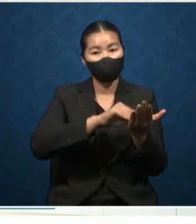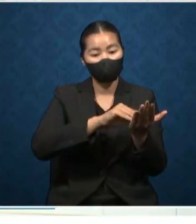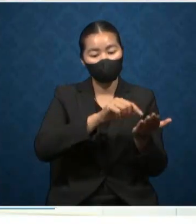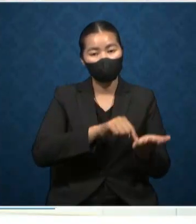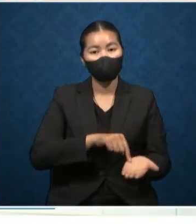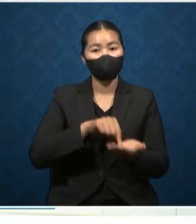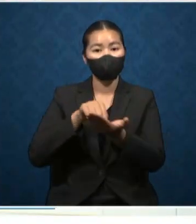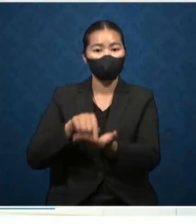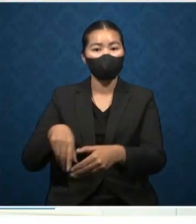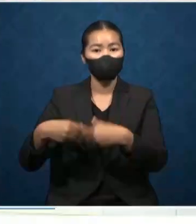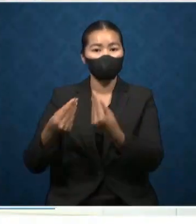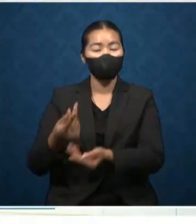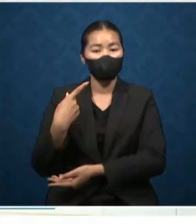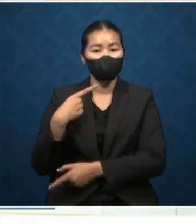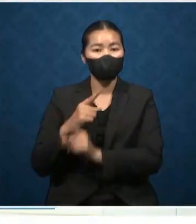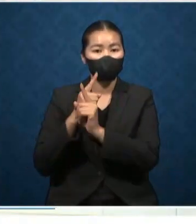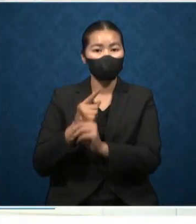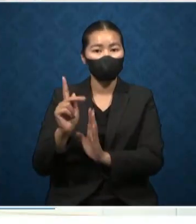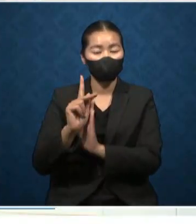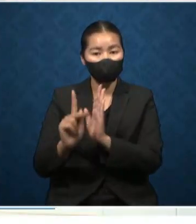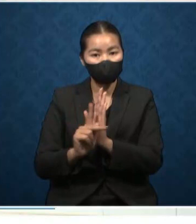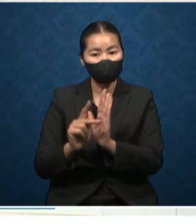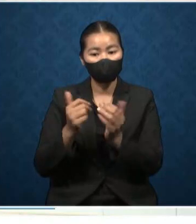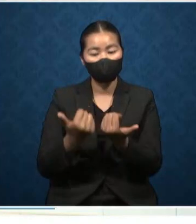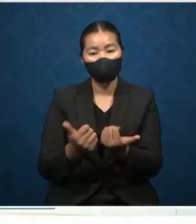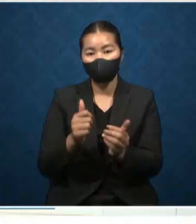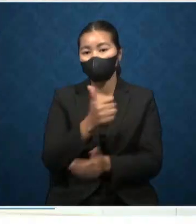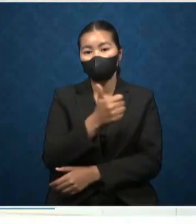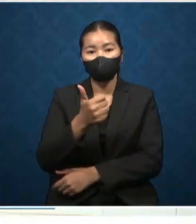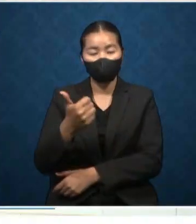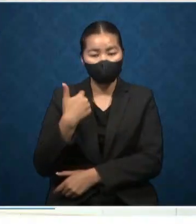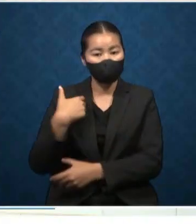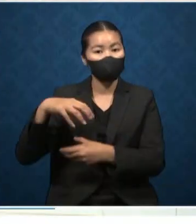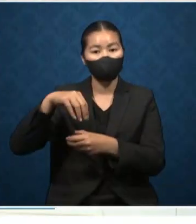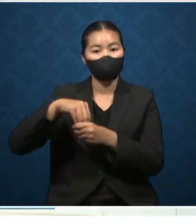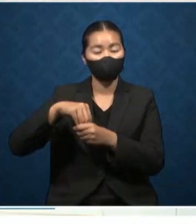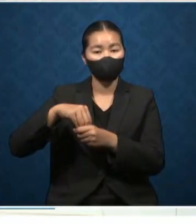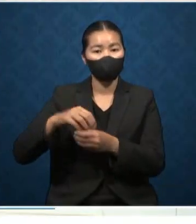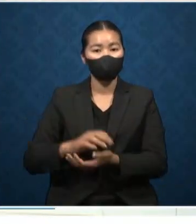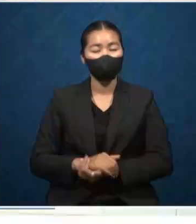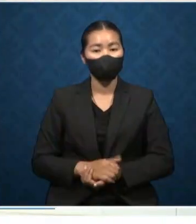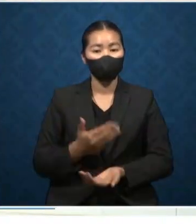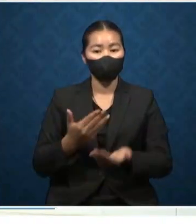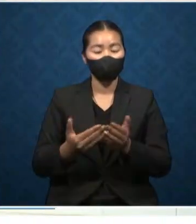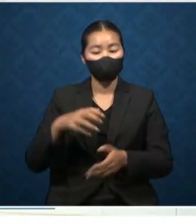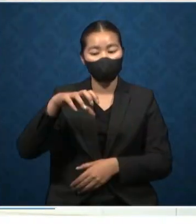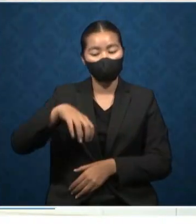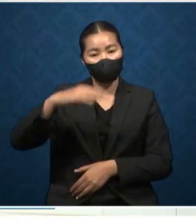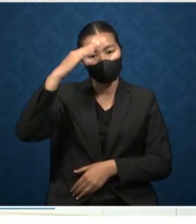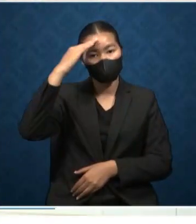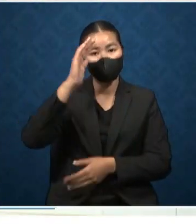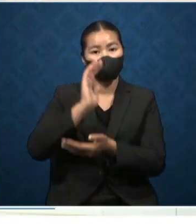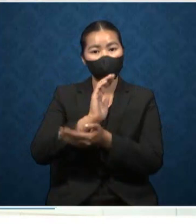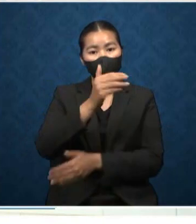เภื่อประโยชน์ในการปฏiatษตามกรฐนี้ แลวก็iques apaï breathsของ ไม่วจะเปสบตกประมิแงชาติ